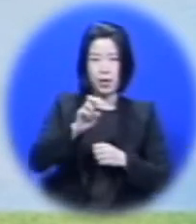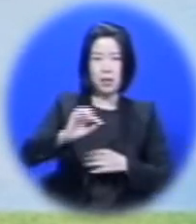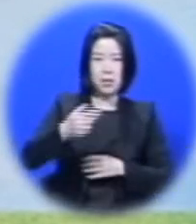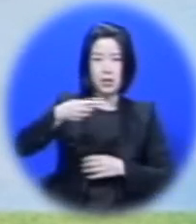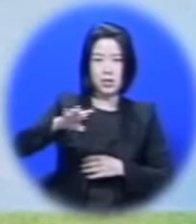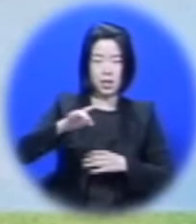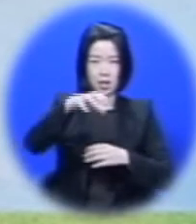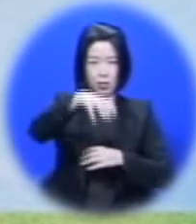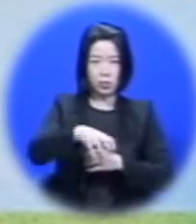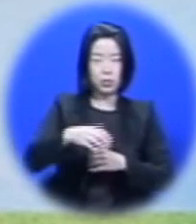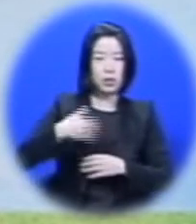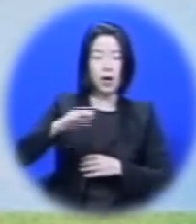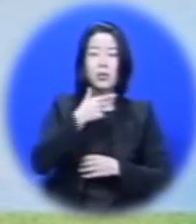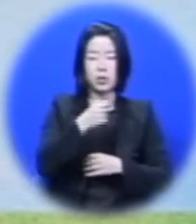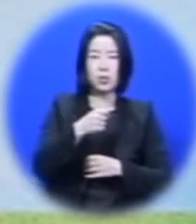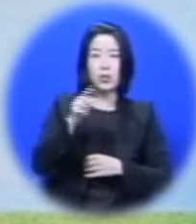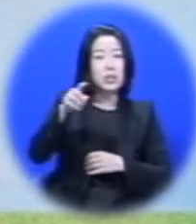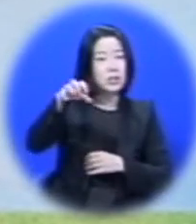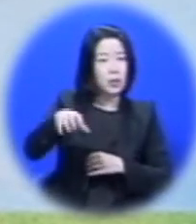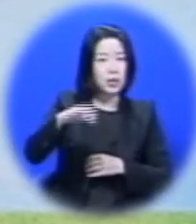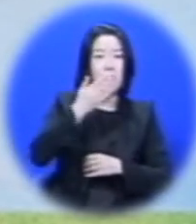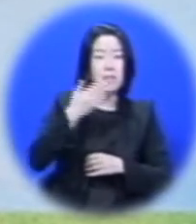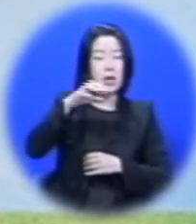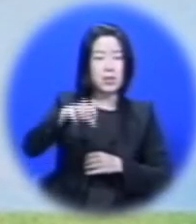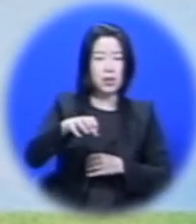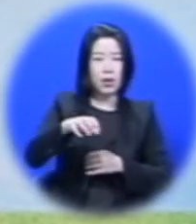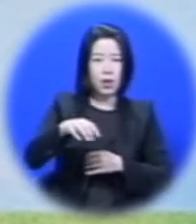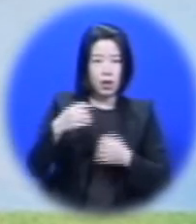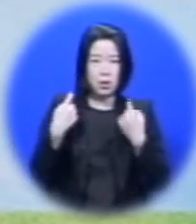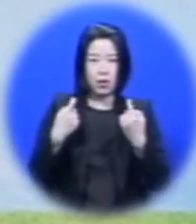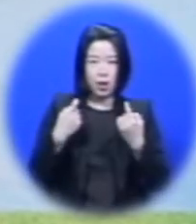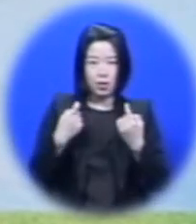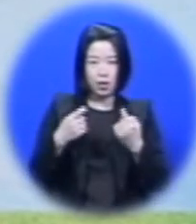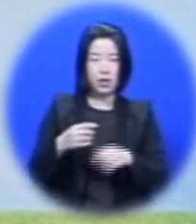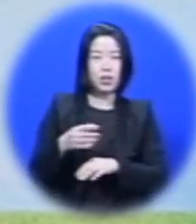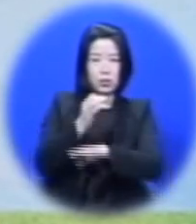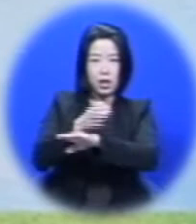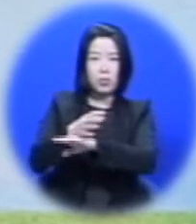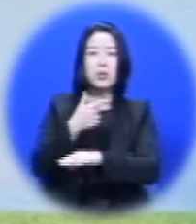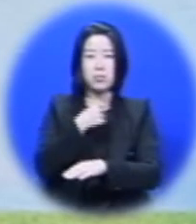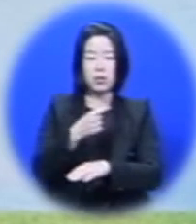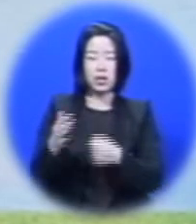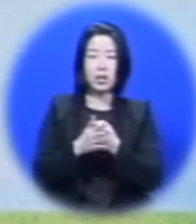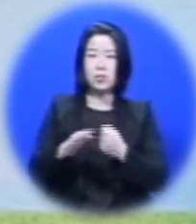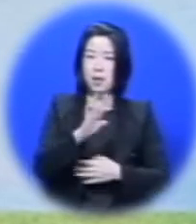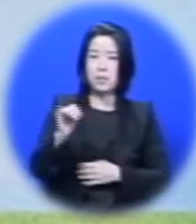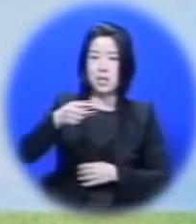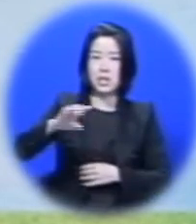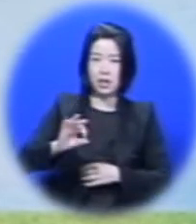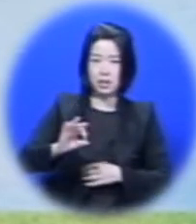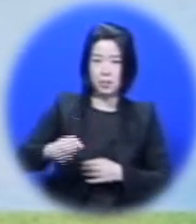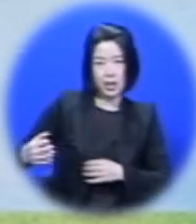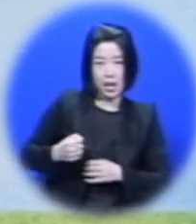싶고 현지에서 또 물건도 쇼핑도 하고 싶은데 그러니까 다 비상금을 조금씩은 가지고 간 거죠. 근데 비상금을